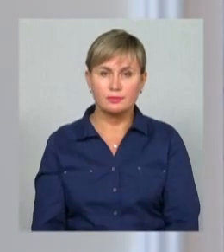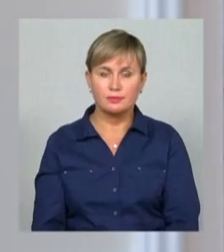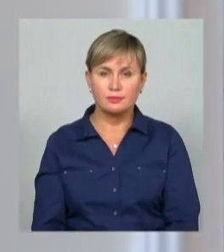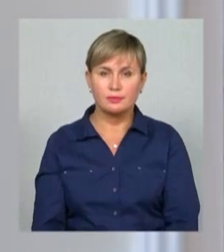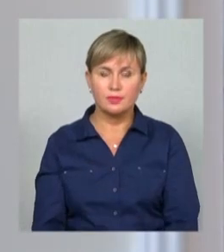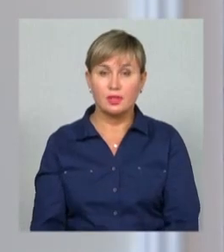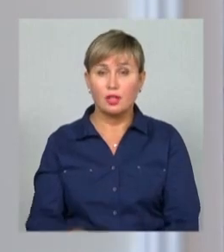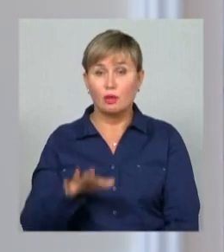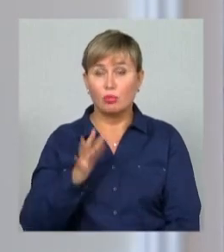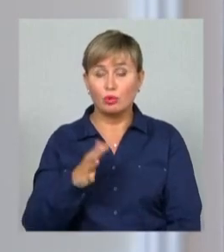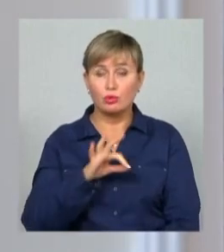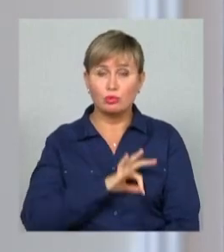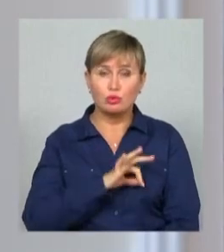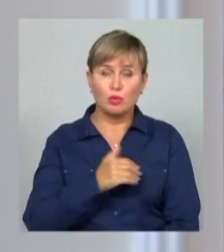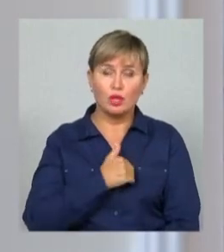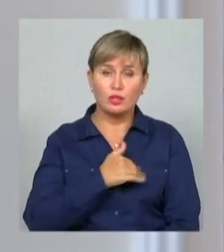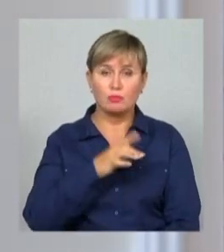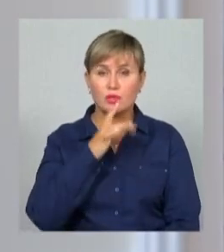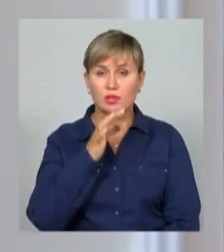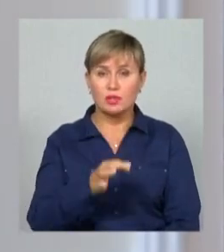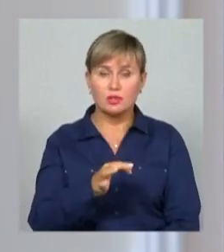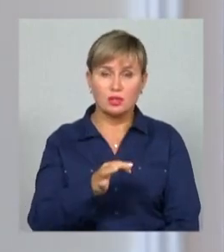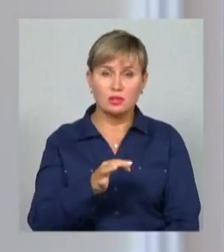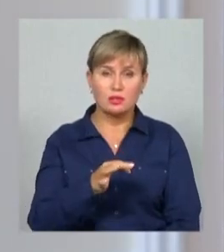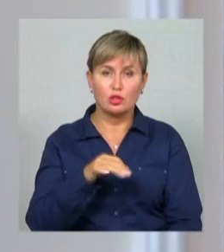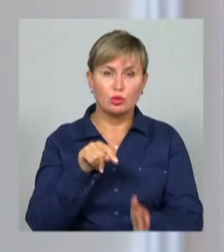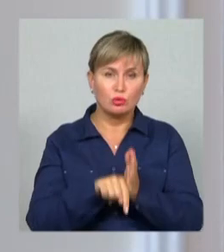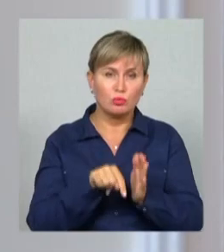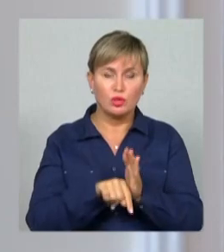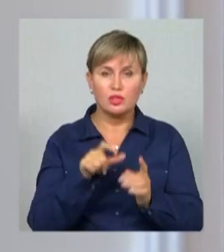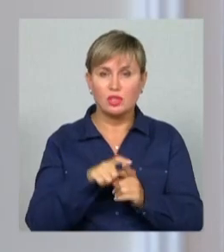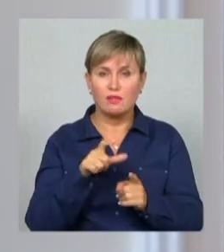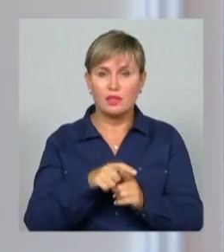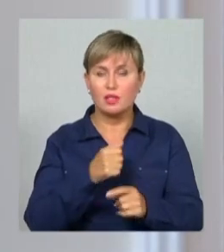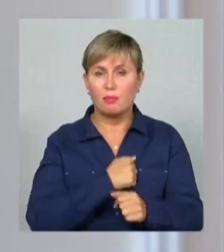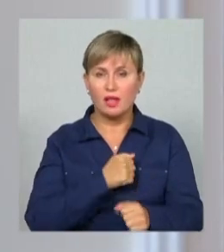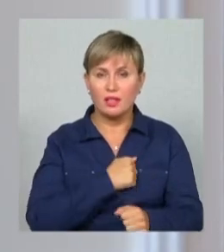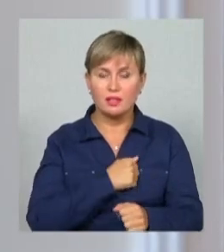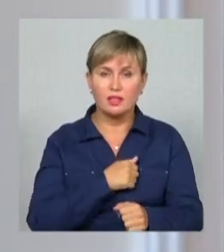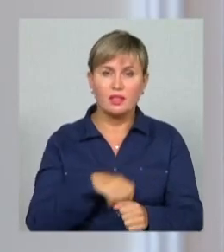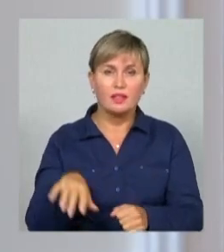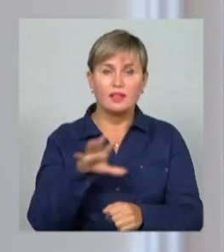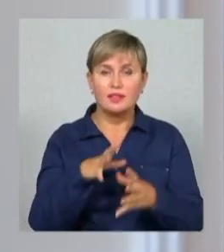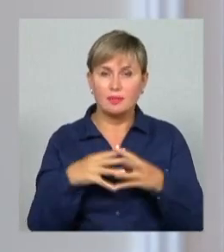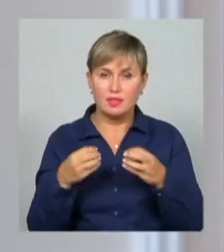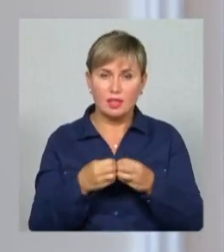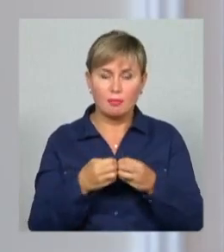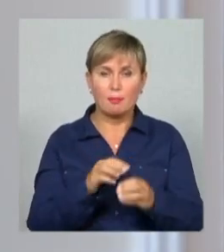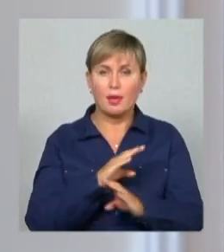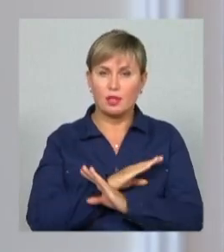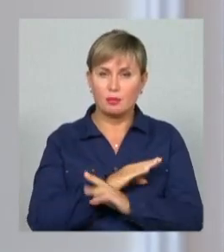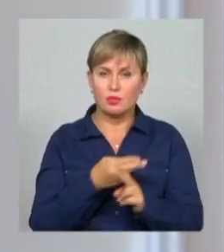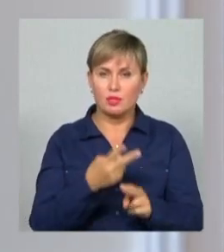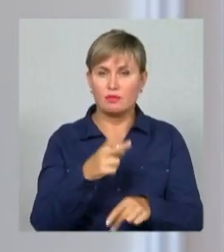Теперь, пользуясь случаем, хотел бы выразить искренние, глубокие слова соболезнования семьям погибших